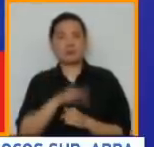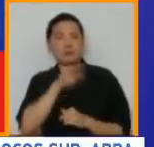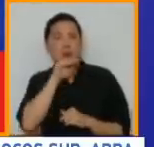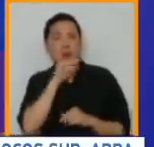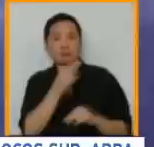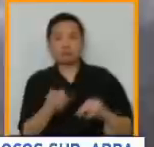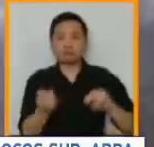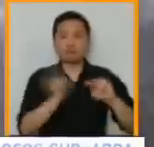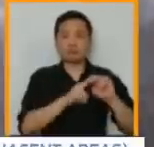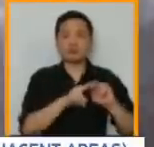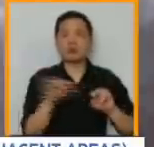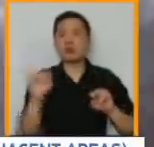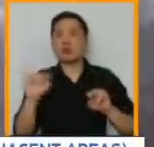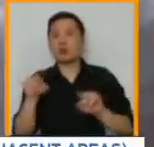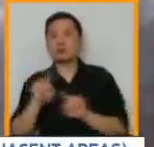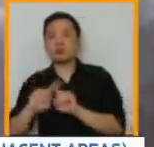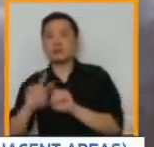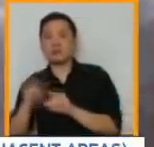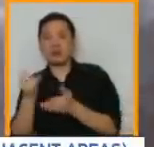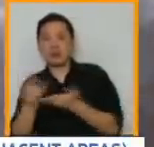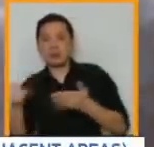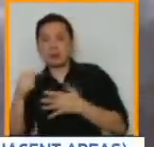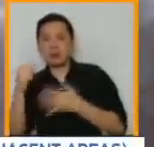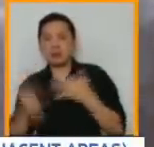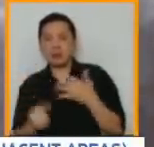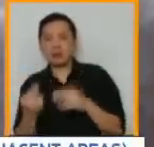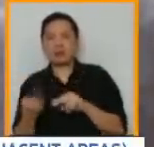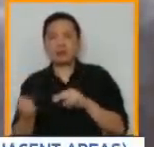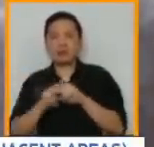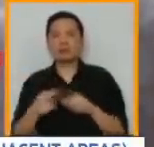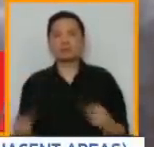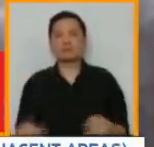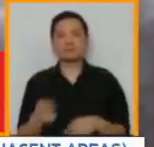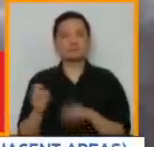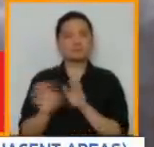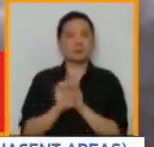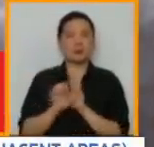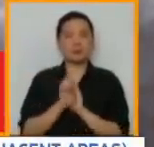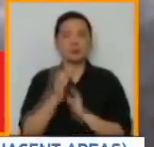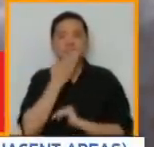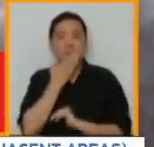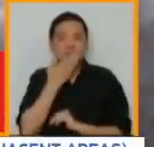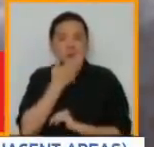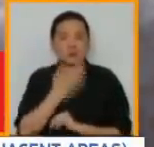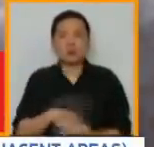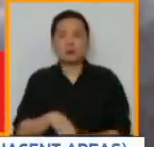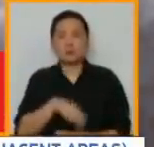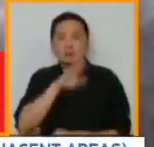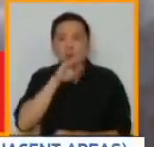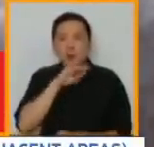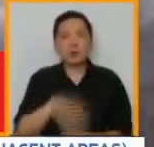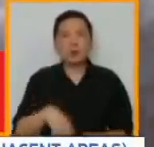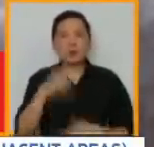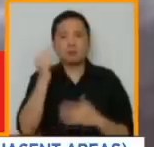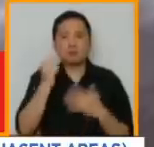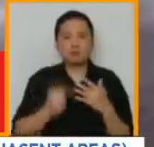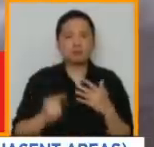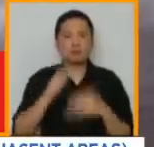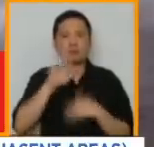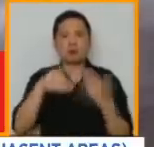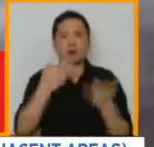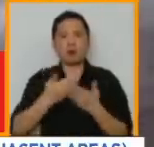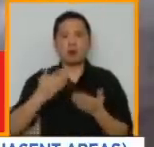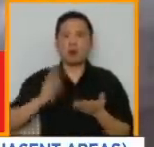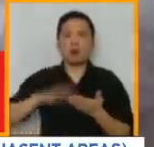ibang sangka. Baboy, pati asukal, lahat halos tumaas. Opo, kaya? Kaya, nagtaas din ang